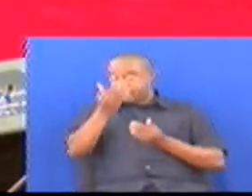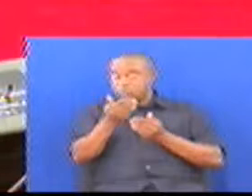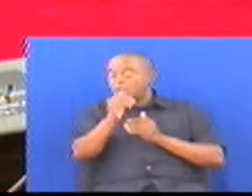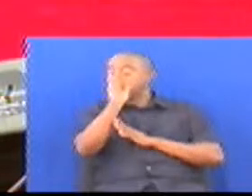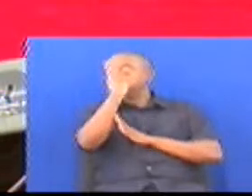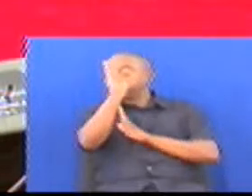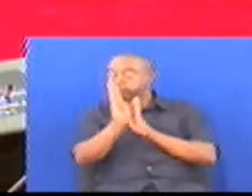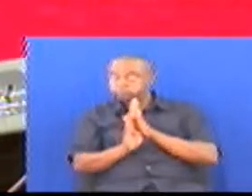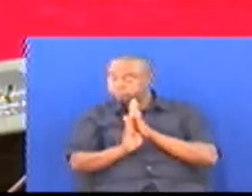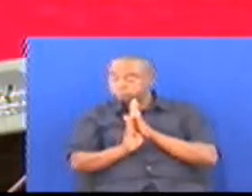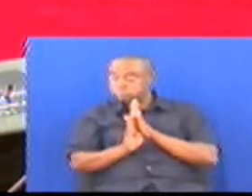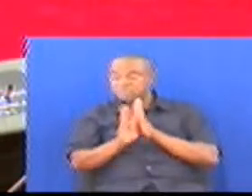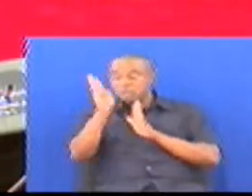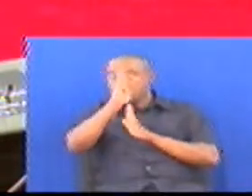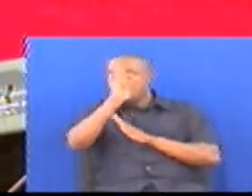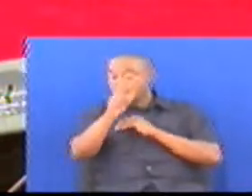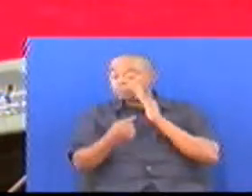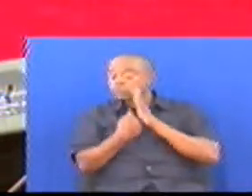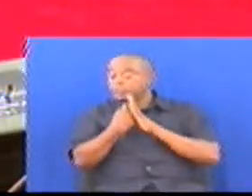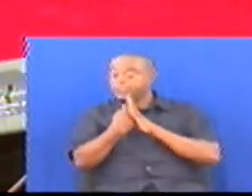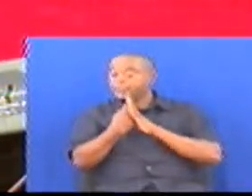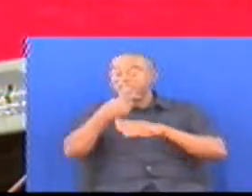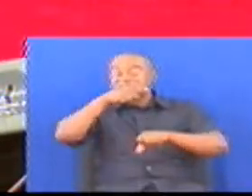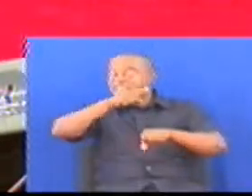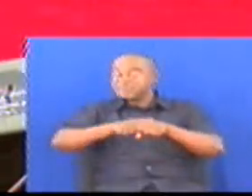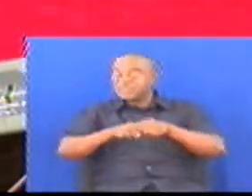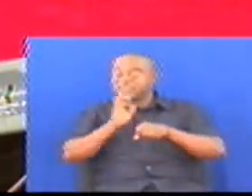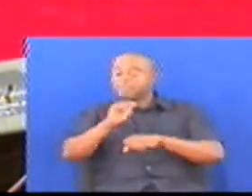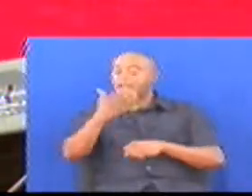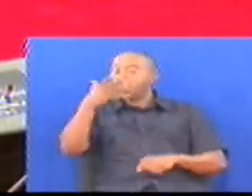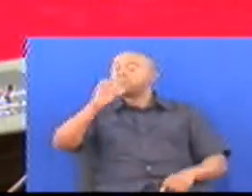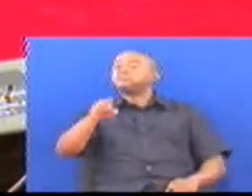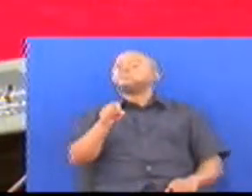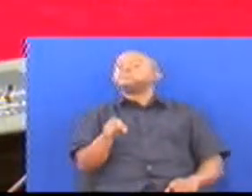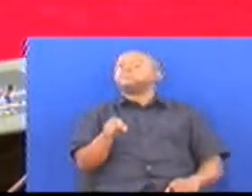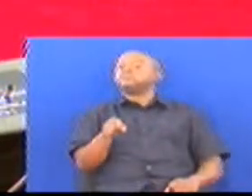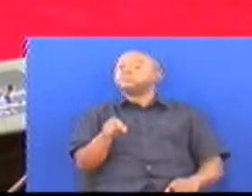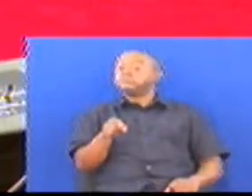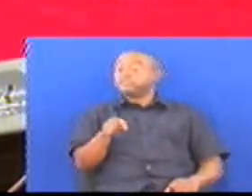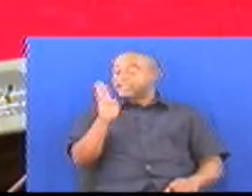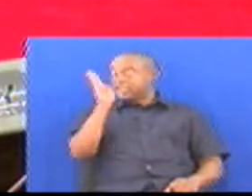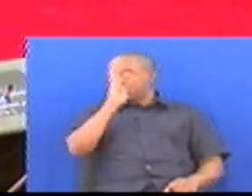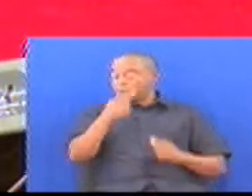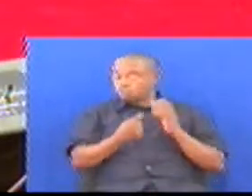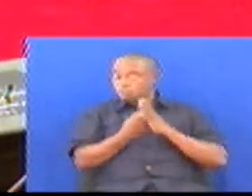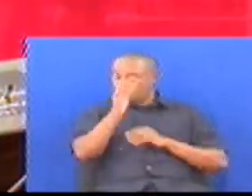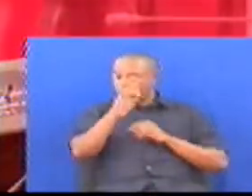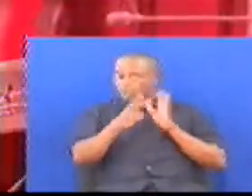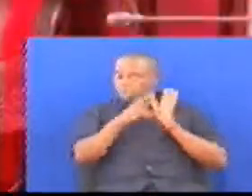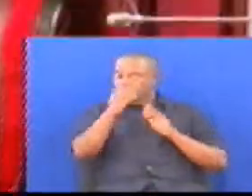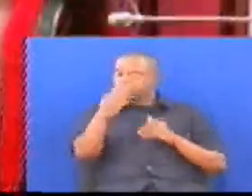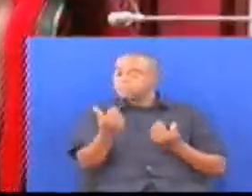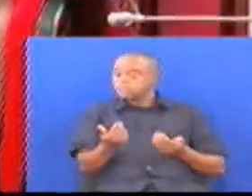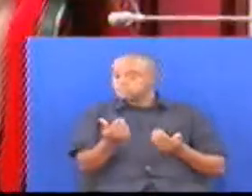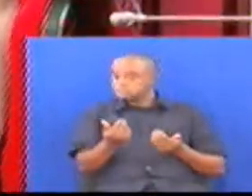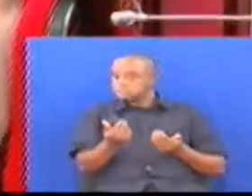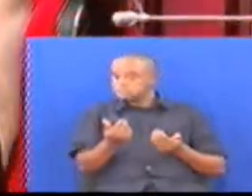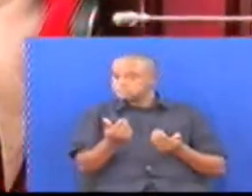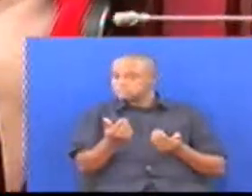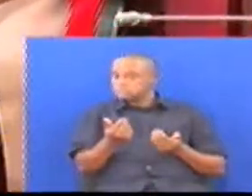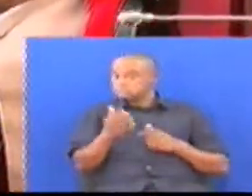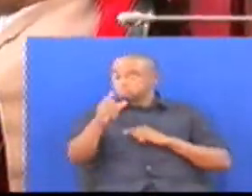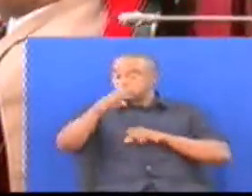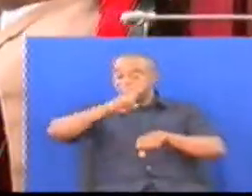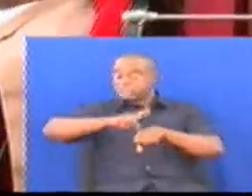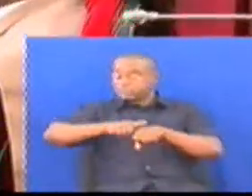kabisa kuwahi kutokea katika kipindi cha nusu karne tangu mwaka 1970 tulipokuwa